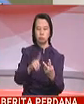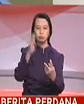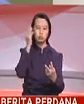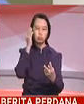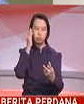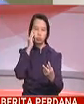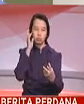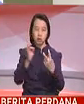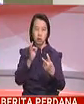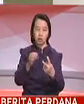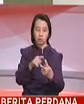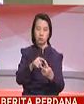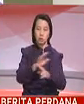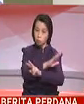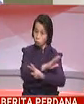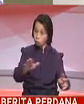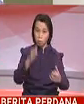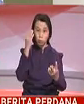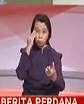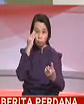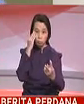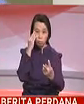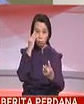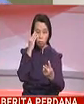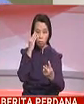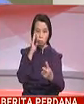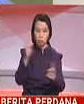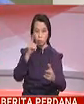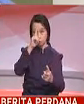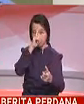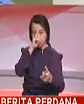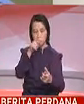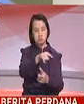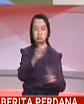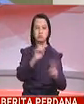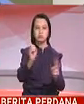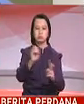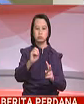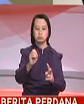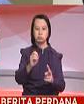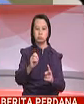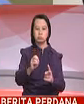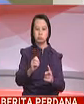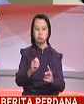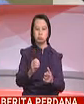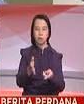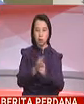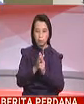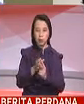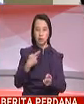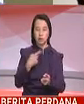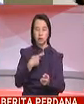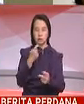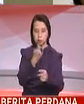kalau kaum daripada kalangan kaum bukan Bumi Putra yang bukan kaum India, maka mereka tak dapat untuk mengkota apply. Jadi kita